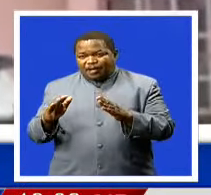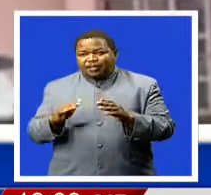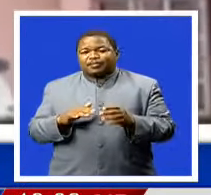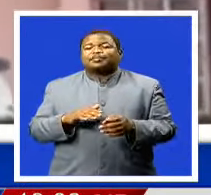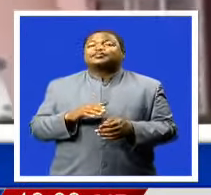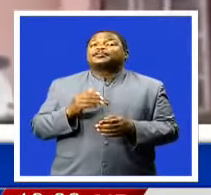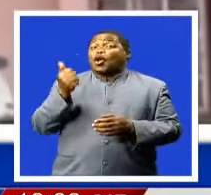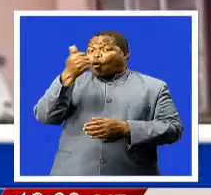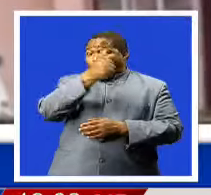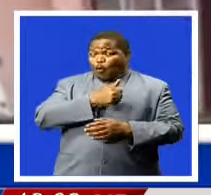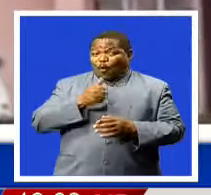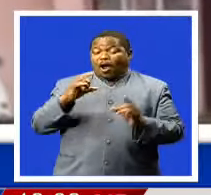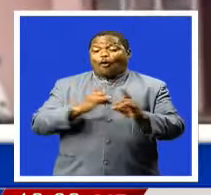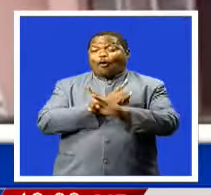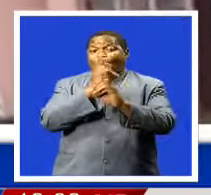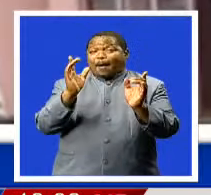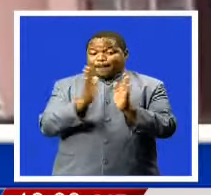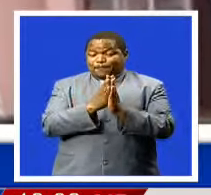uthi umbhalo lonqwele